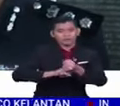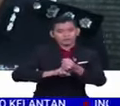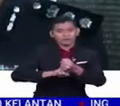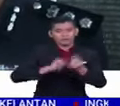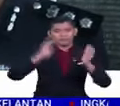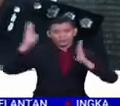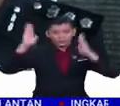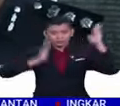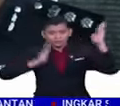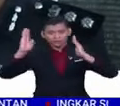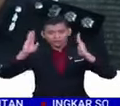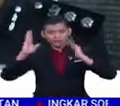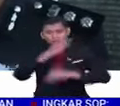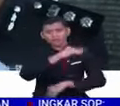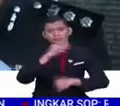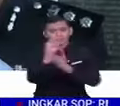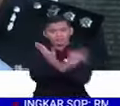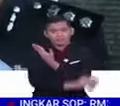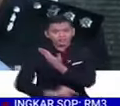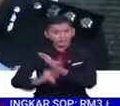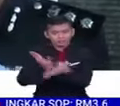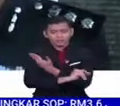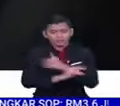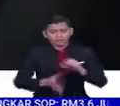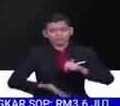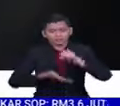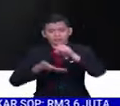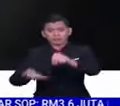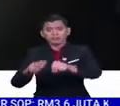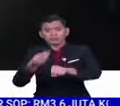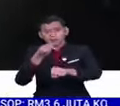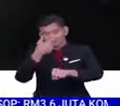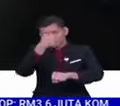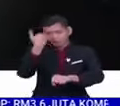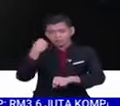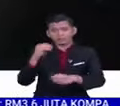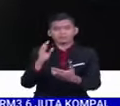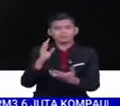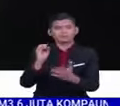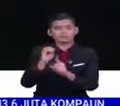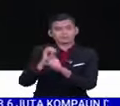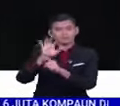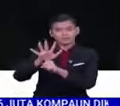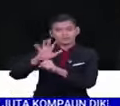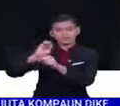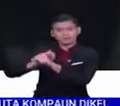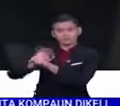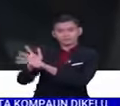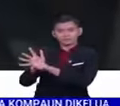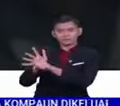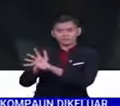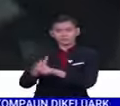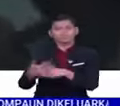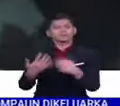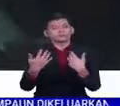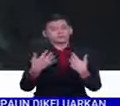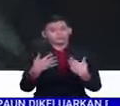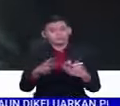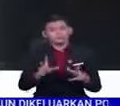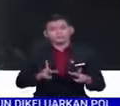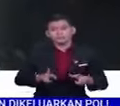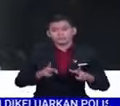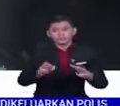makanan diantar Jejas akibat atau mig-19 banyak berkata demikian selepas pelancaran Semarak ma'al